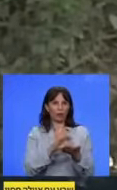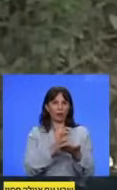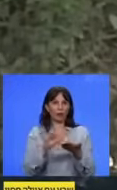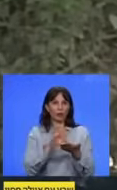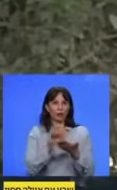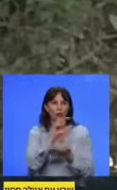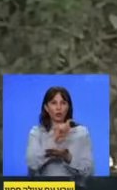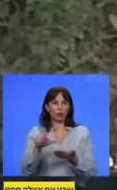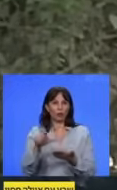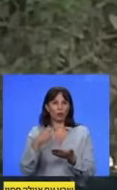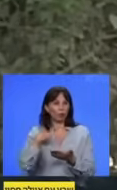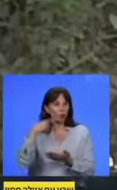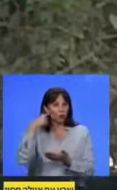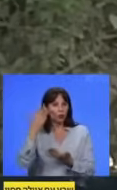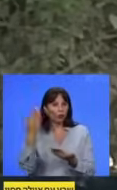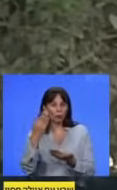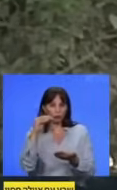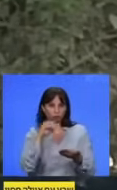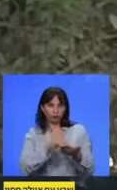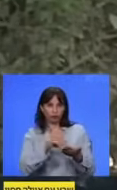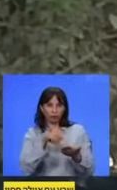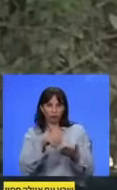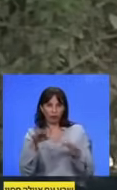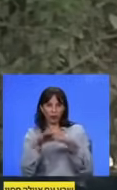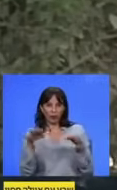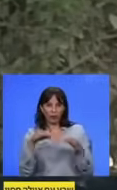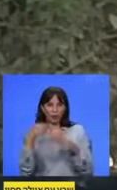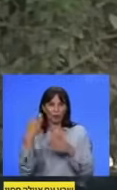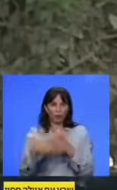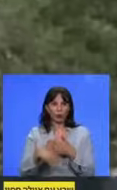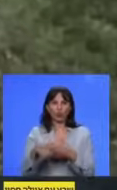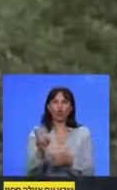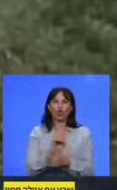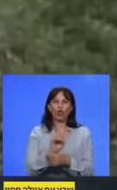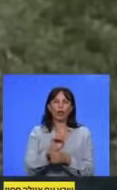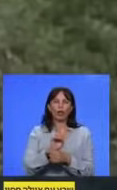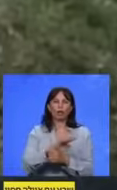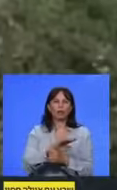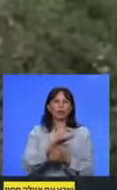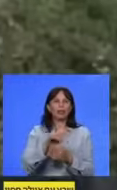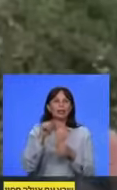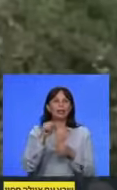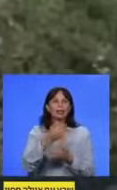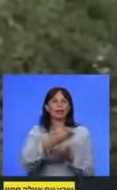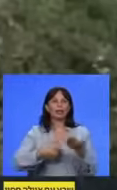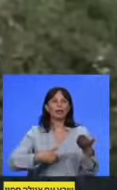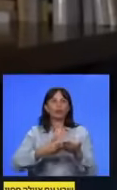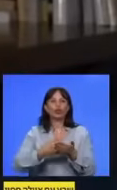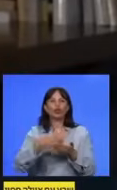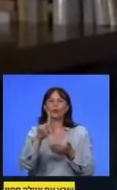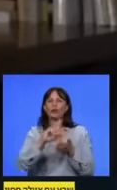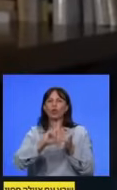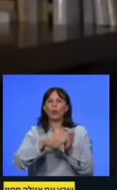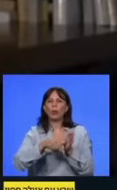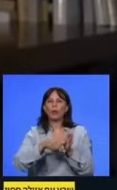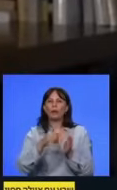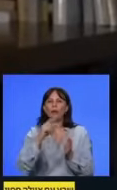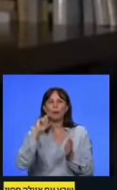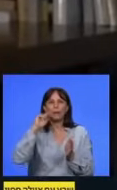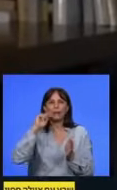העבודה שלי היא שכל מה שנאמר שם מההתחלה ועד הסוף הוא שקר מהונדס. זה כתב אישום של מי שגונב מסטיק במקולת. אני לא